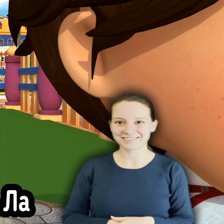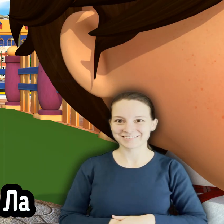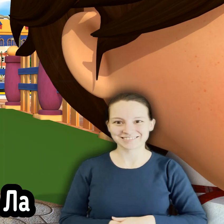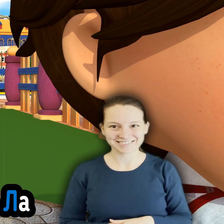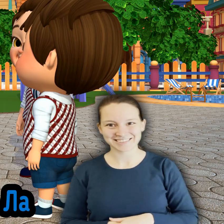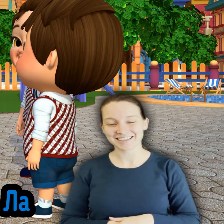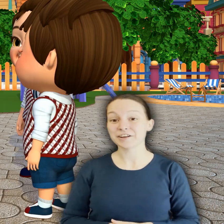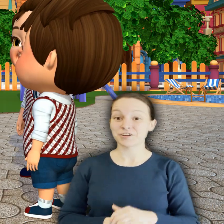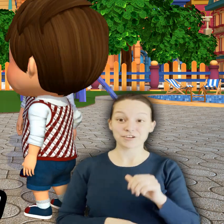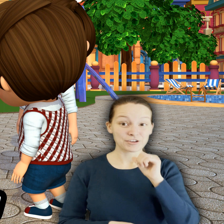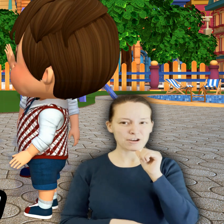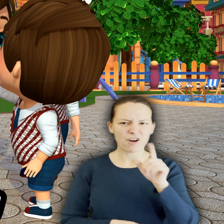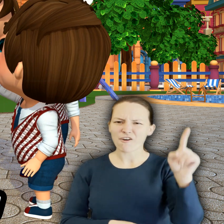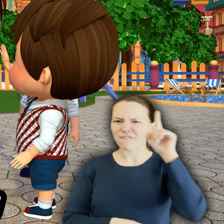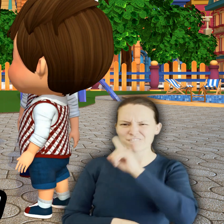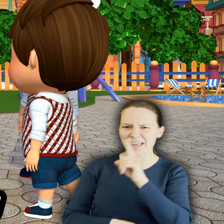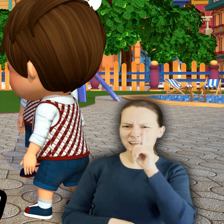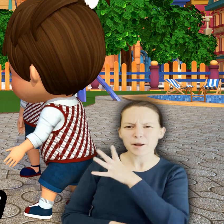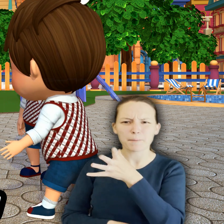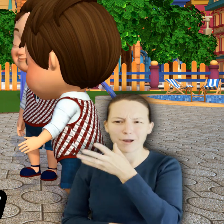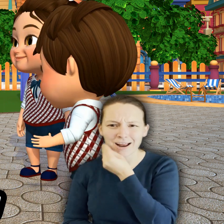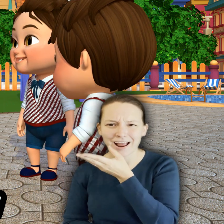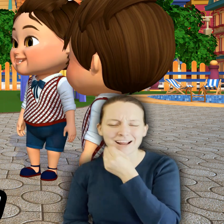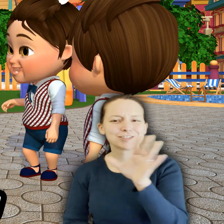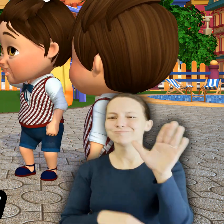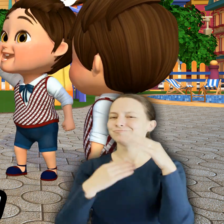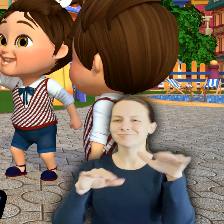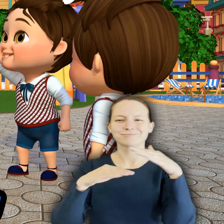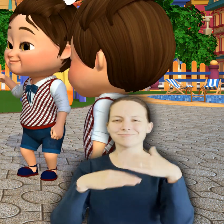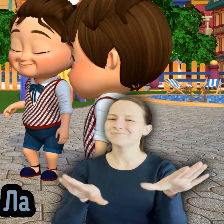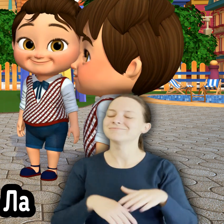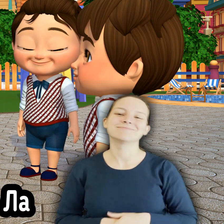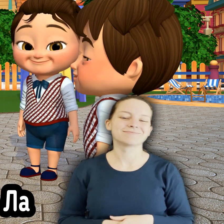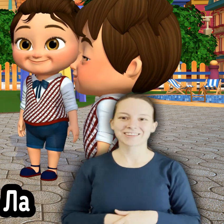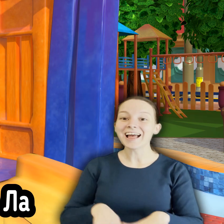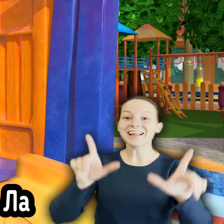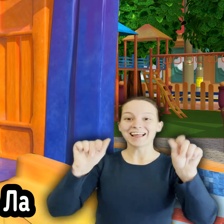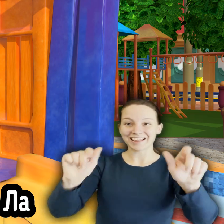Ла-ла-ла-ла-ла-ла-ла-ла. И гони подальше скуку.